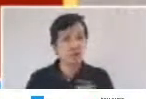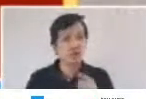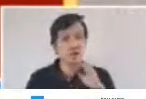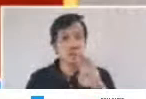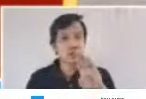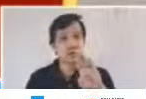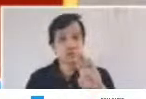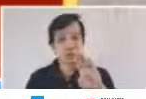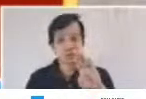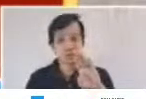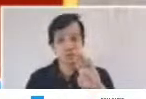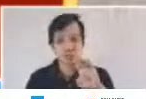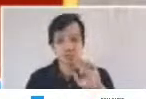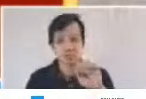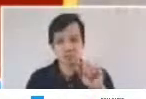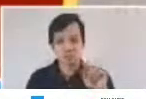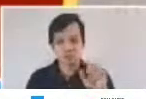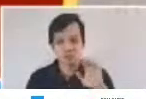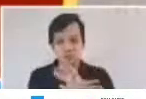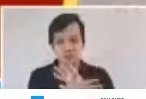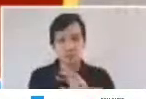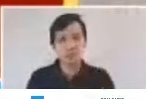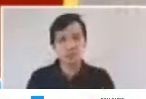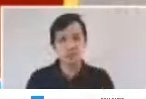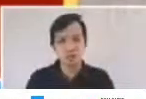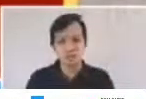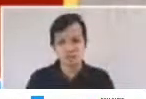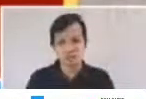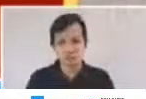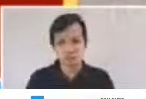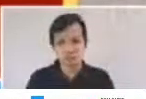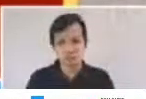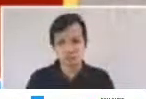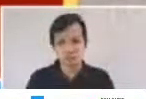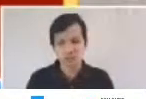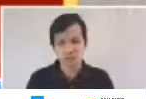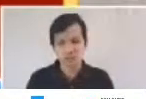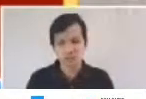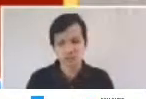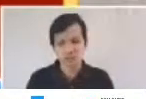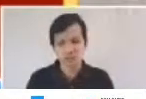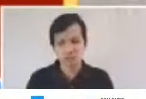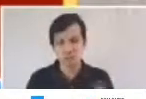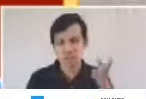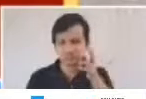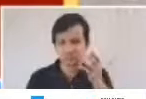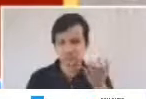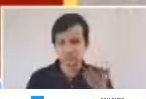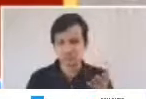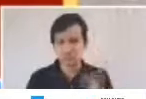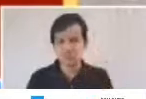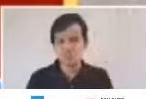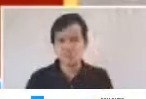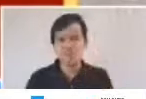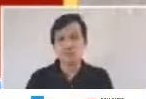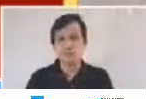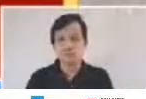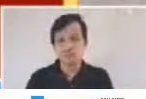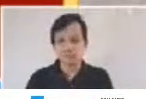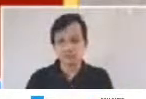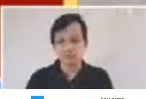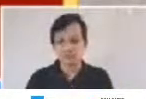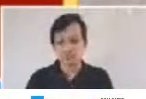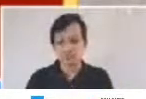samples being tested, lahat po ng ating mga PPEs na andyan, healthcare workers data, at nandyan din po yung